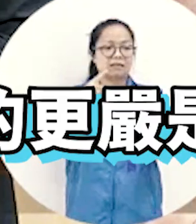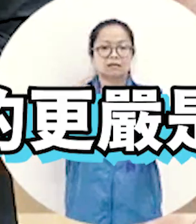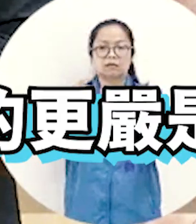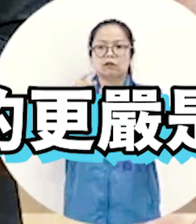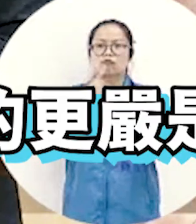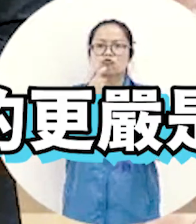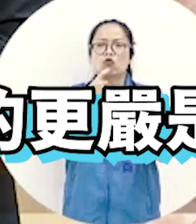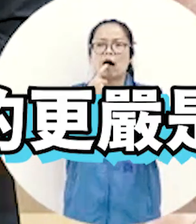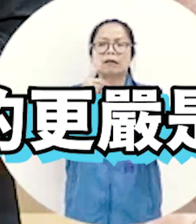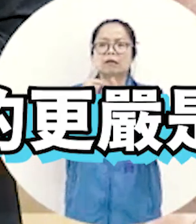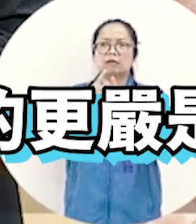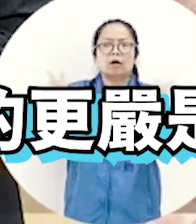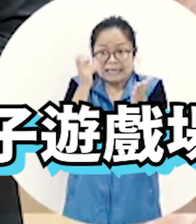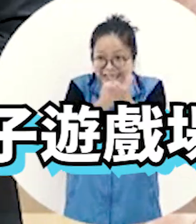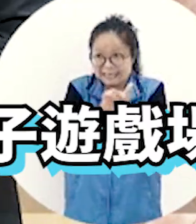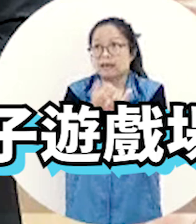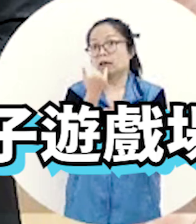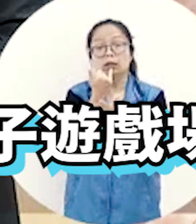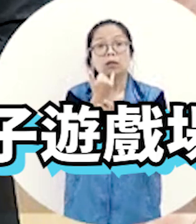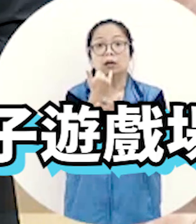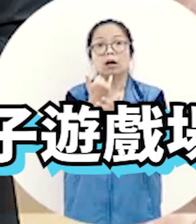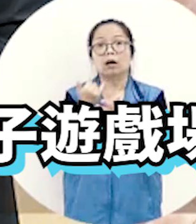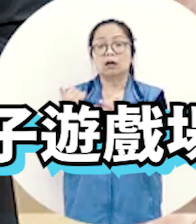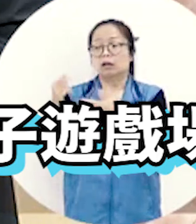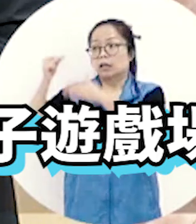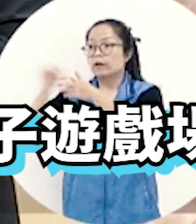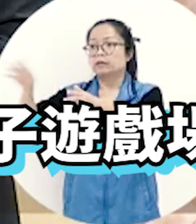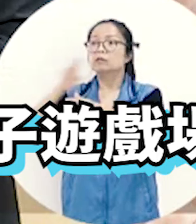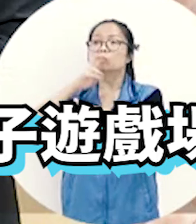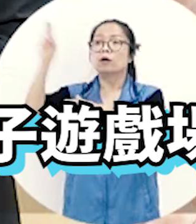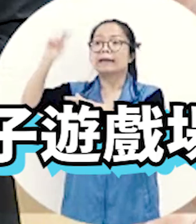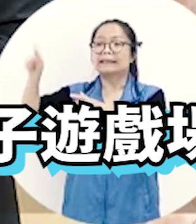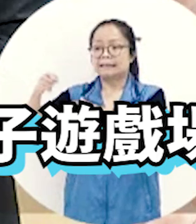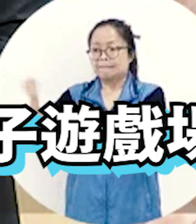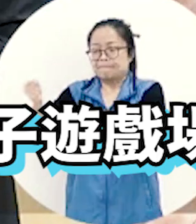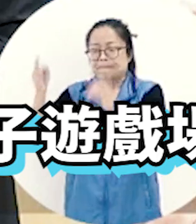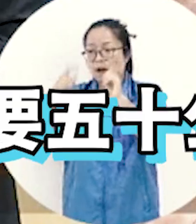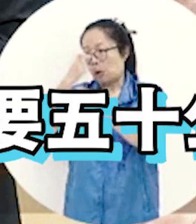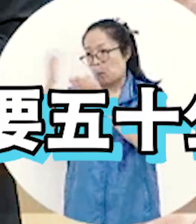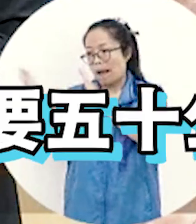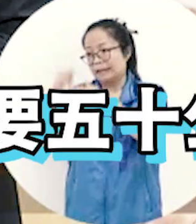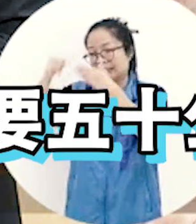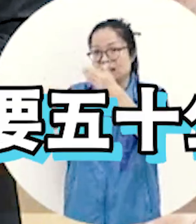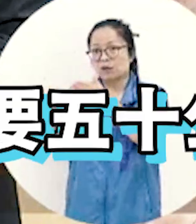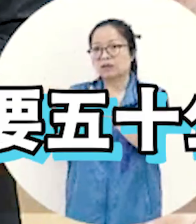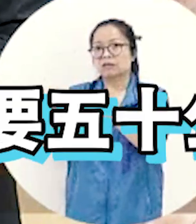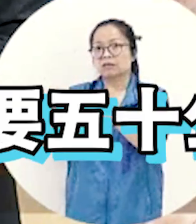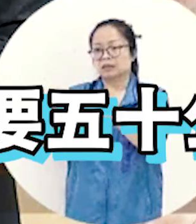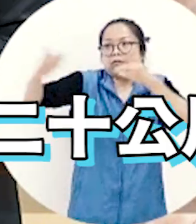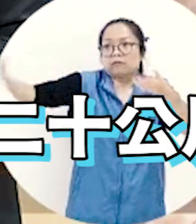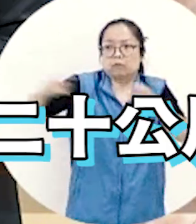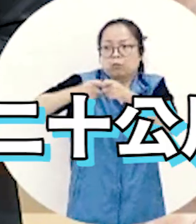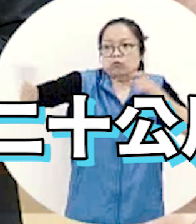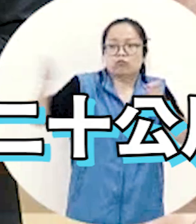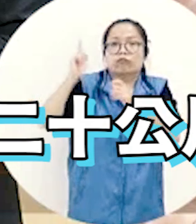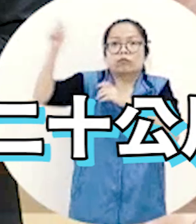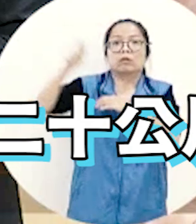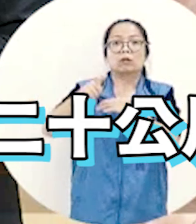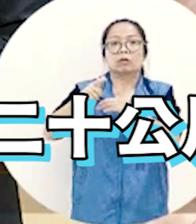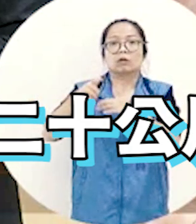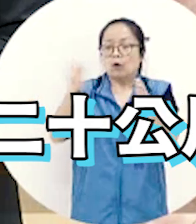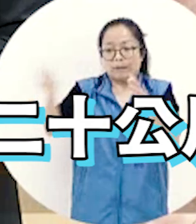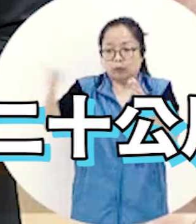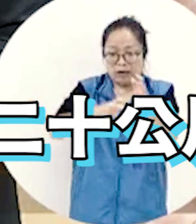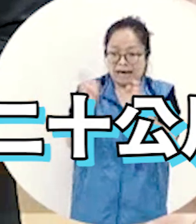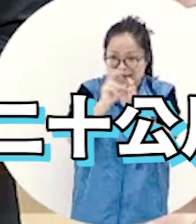松，我们定的更严是 OK 的啊。它规定，比如说以电子游戏产业管理条例来讲，它规定要50公尺以上，我们不能说20公尺